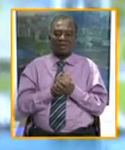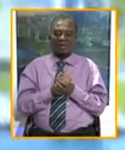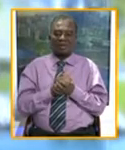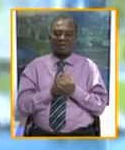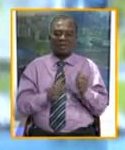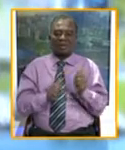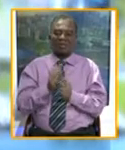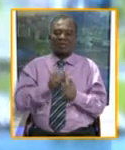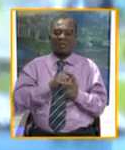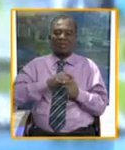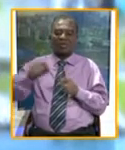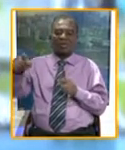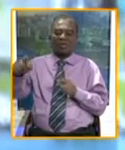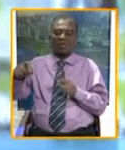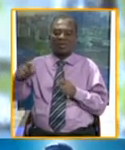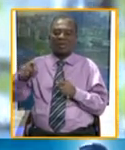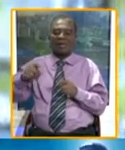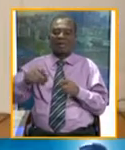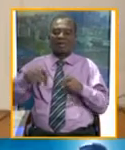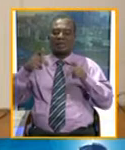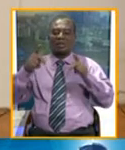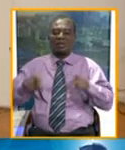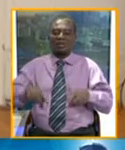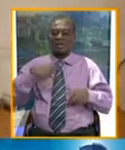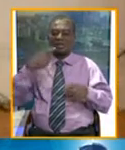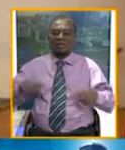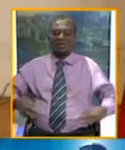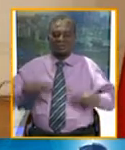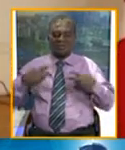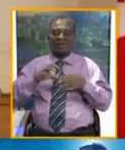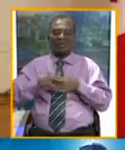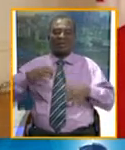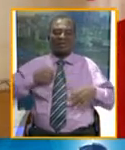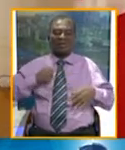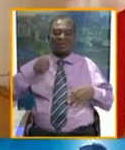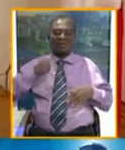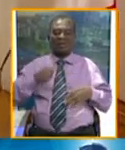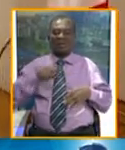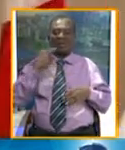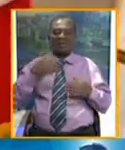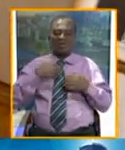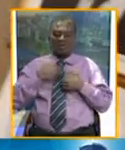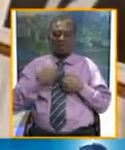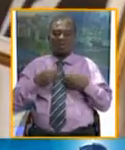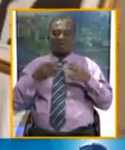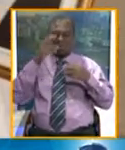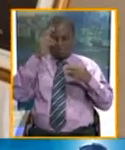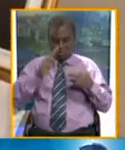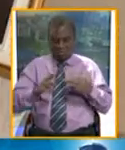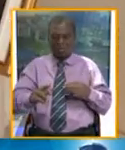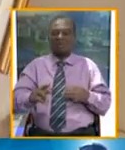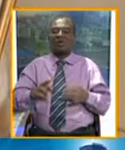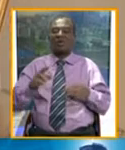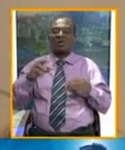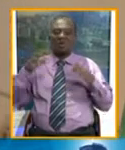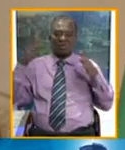Plus loin au Canada, les ressortissants ivoiriens ont également rendu hommage au défunt Premier ministre Ahmed Bakayoko.